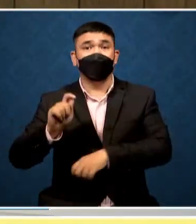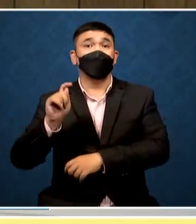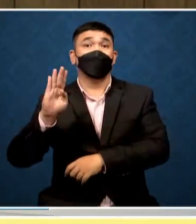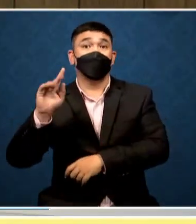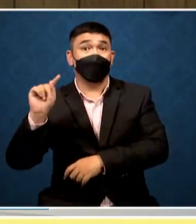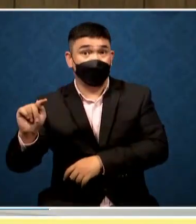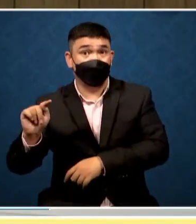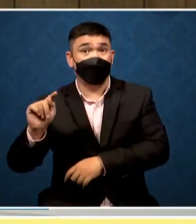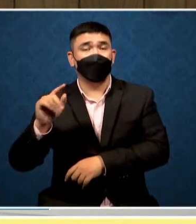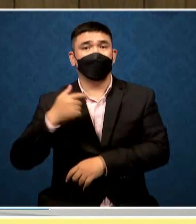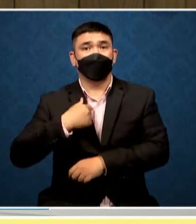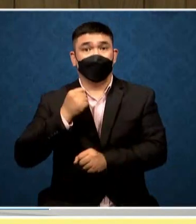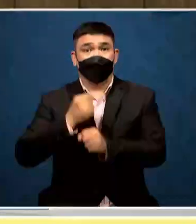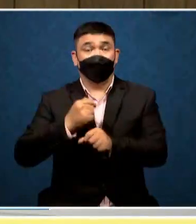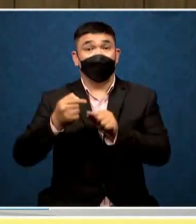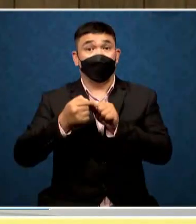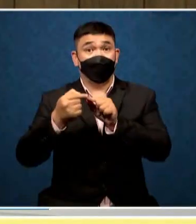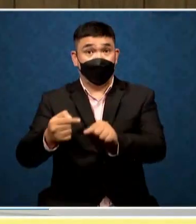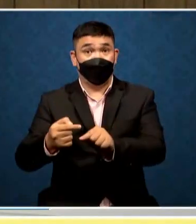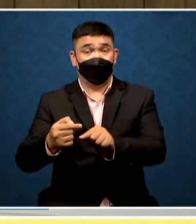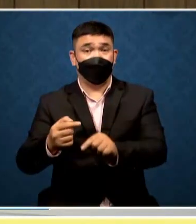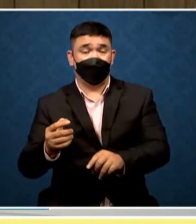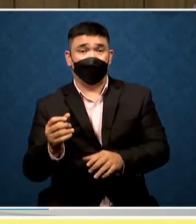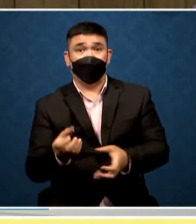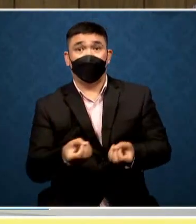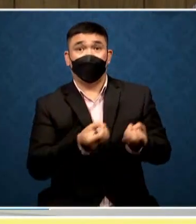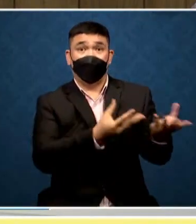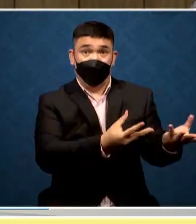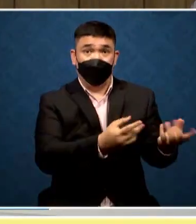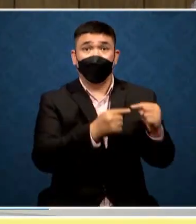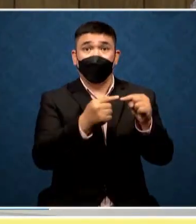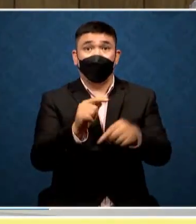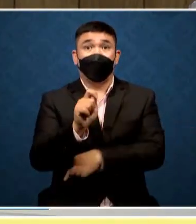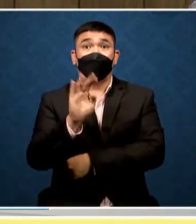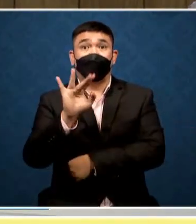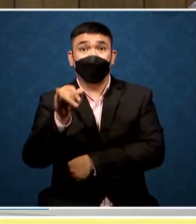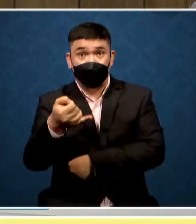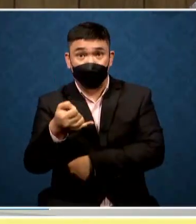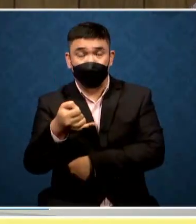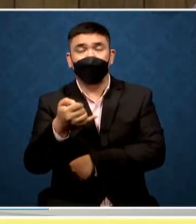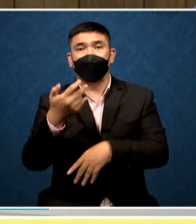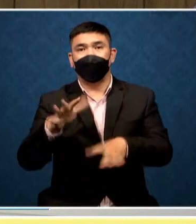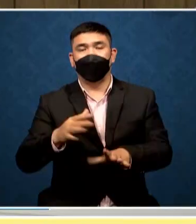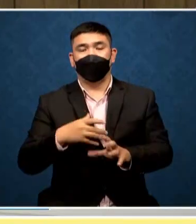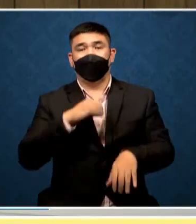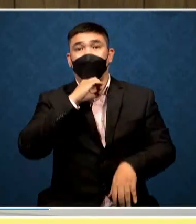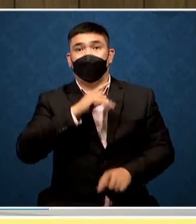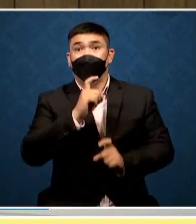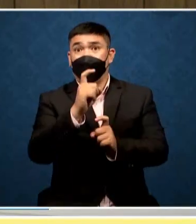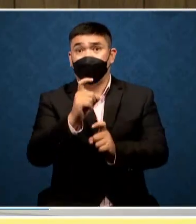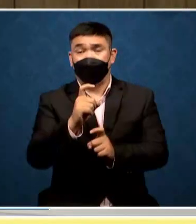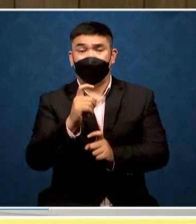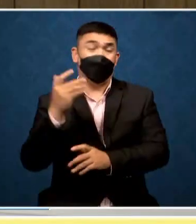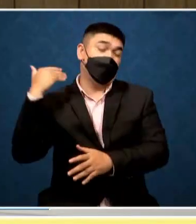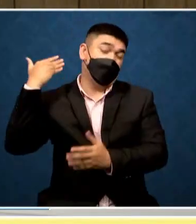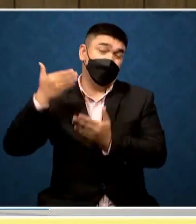ต.เพื่อที่จะนำไปทำลายไปส่งให้อบจ.นะครับก็เรียนแบบนี้นะครับว่าขยะอันตรายเนี่ยที่ผ่